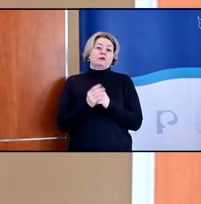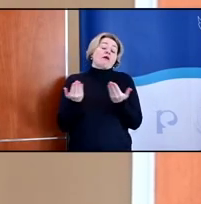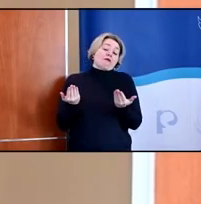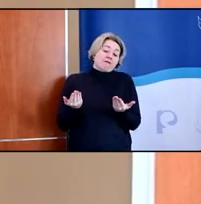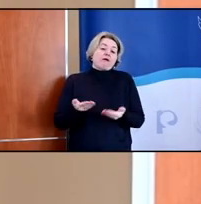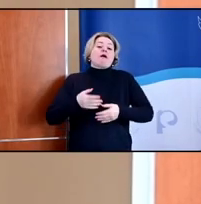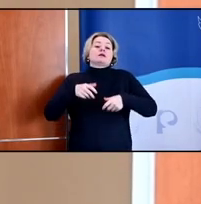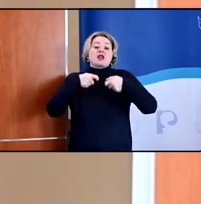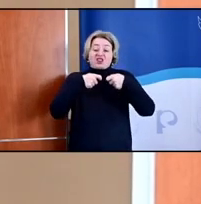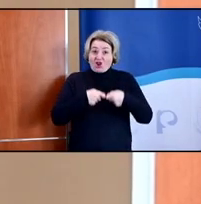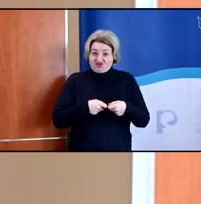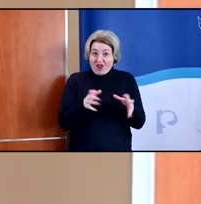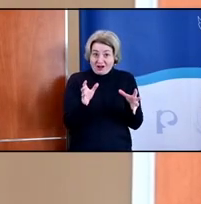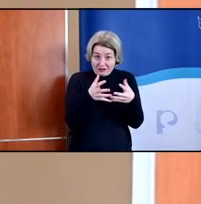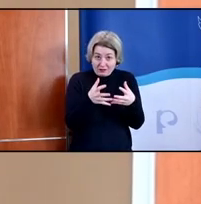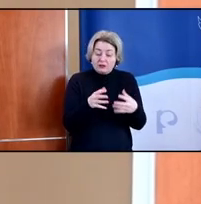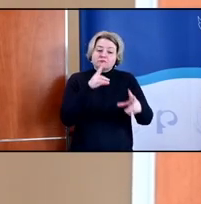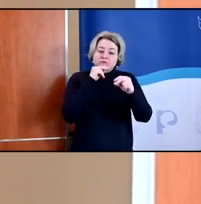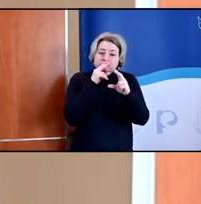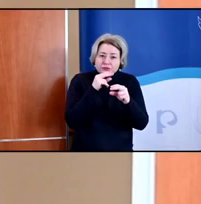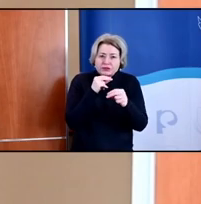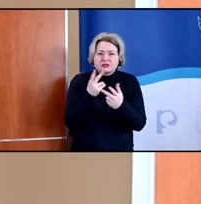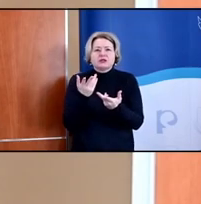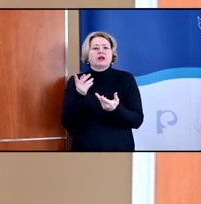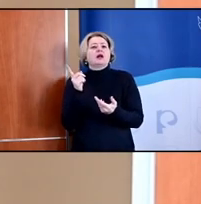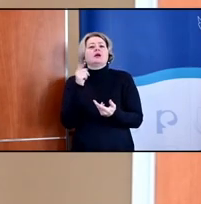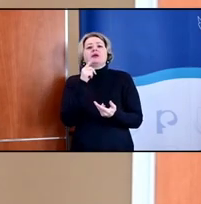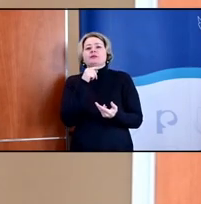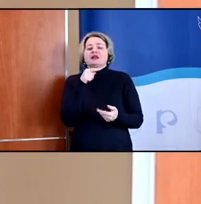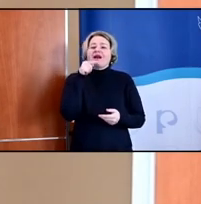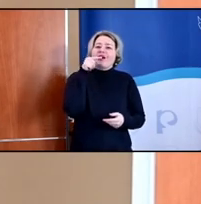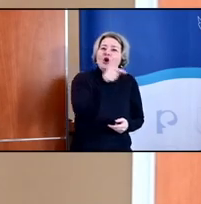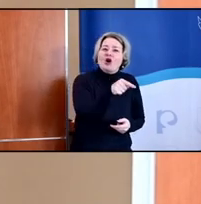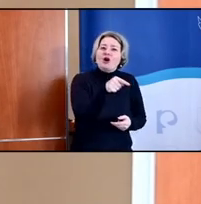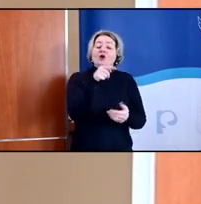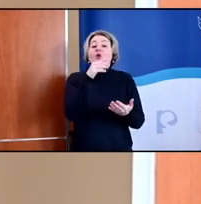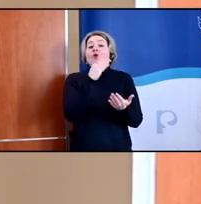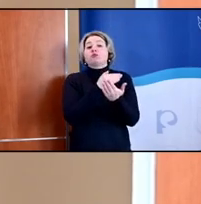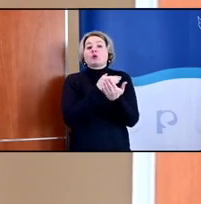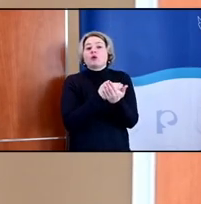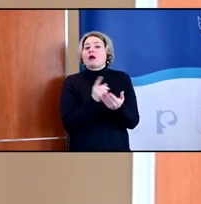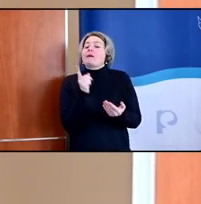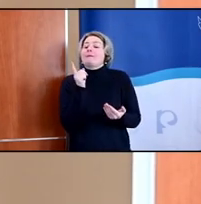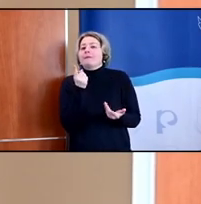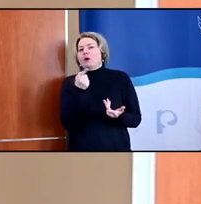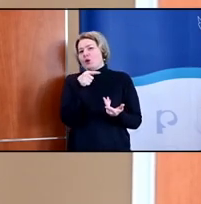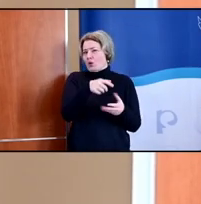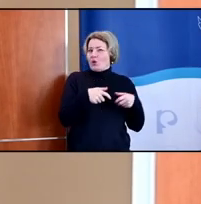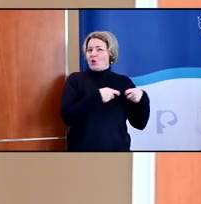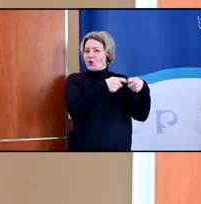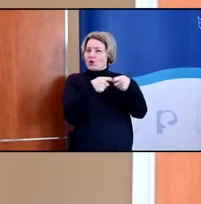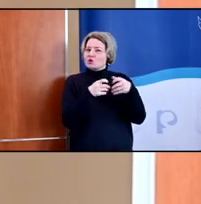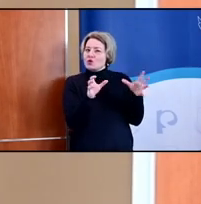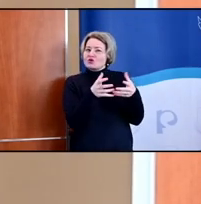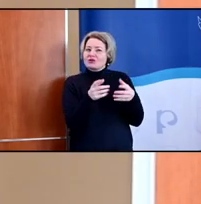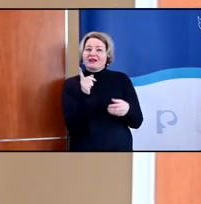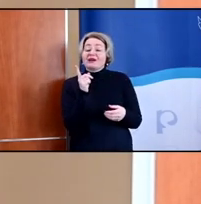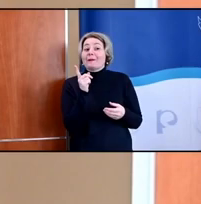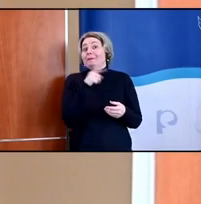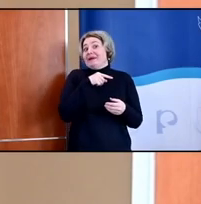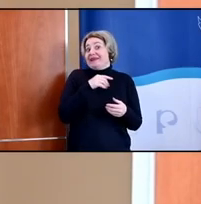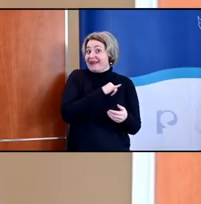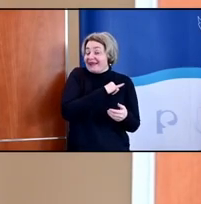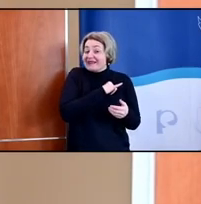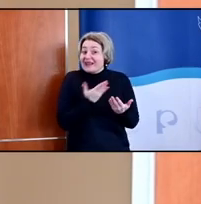tagokkal beszélni arról hogy mik etnek azok a programok amik az ő köz vagy ő közösségüknek érdekesek lehetnek